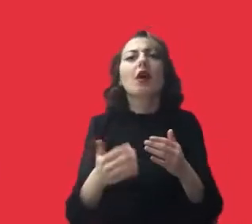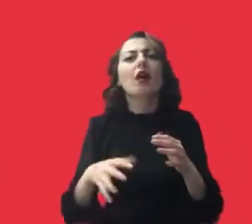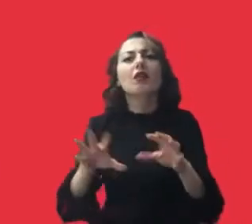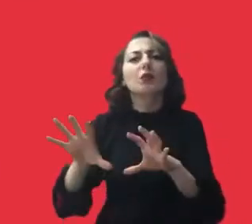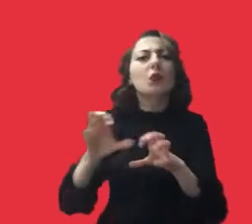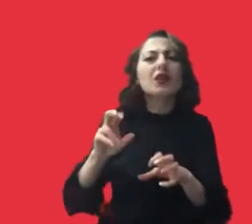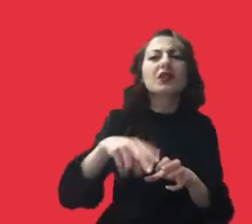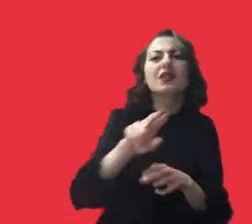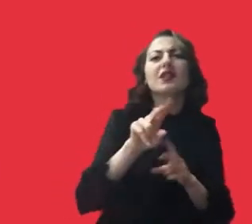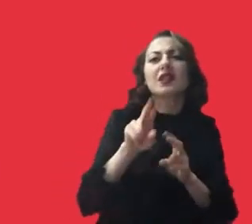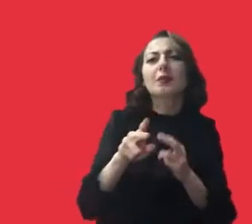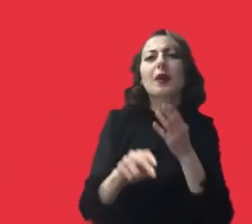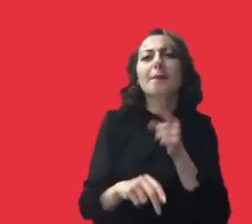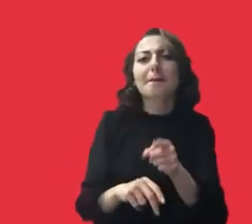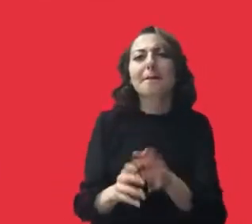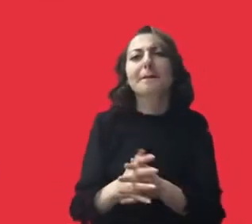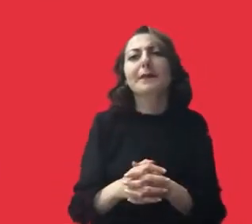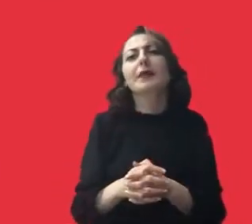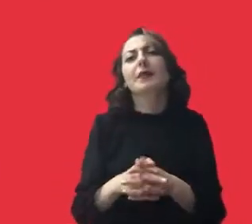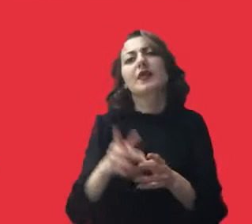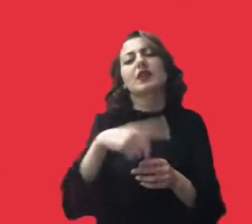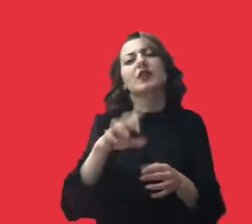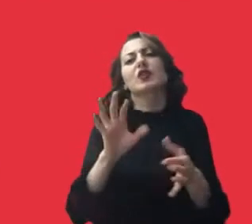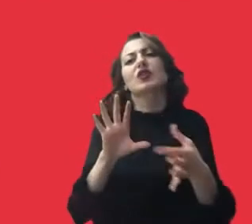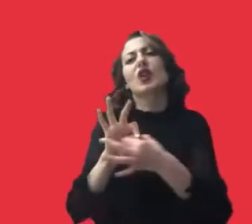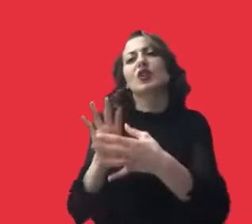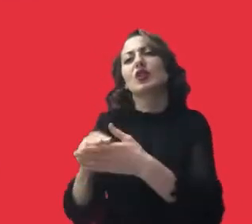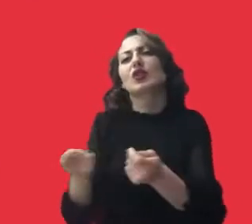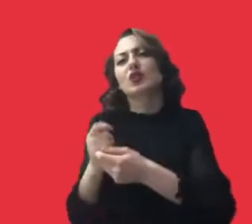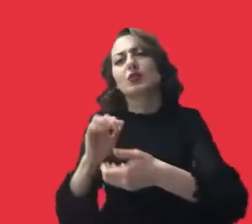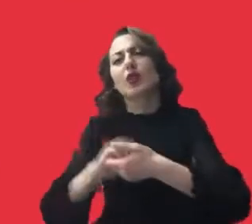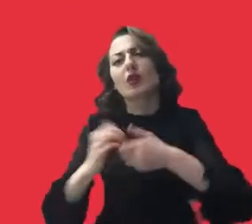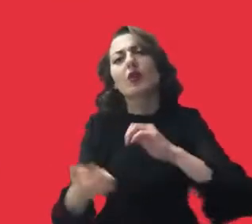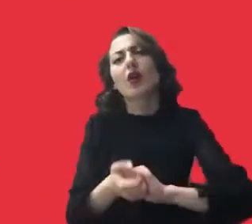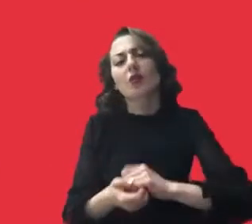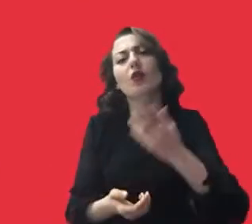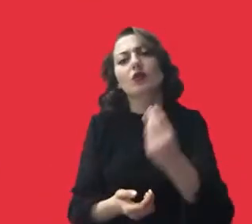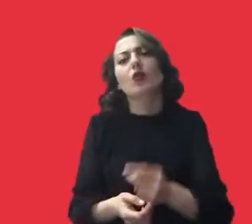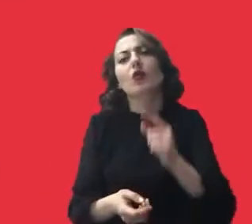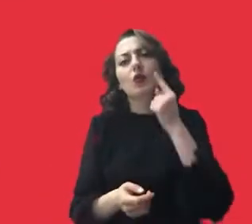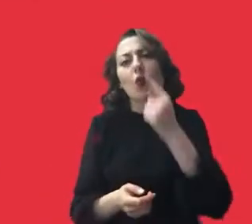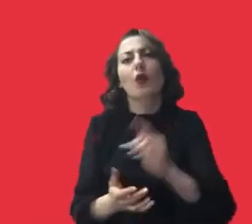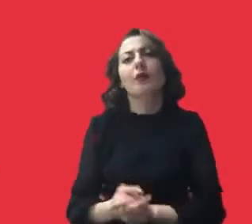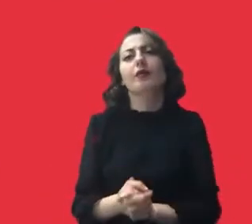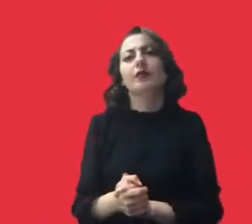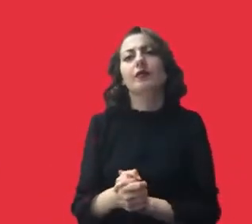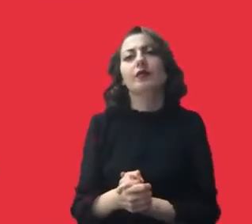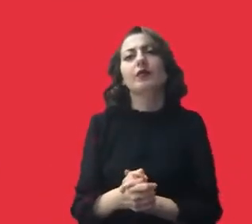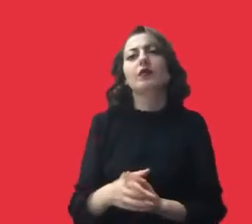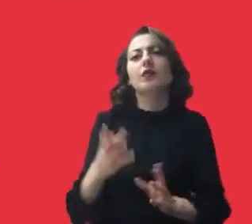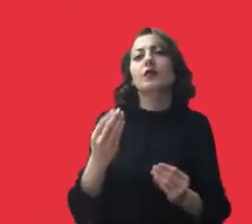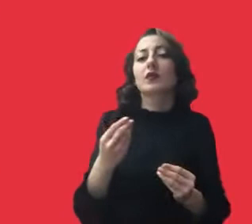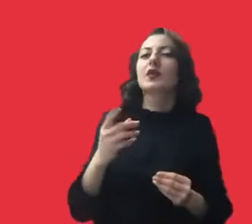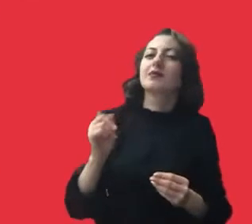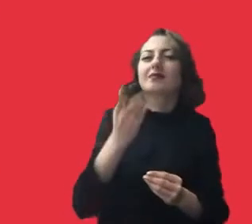human-made dediğim gibi bu disasters. işbirliği Turkey is içerisinde de affected by yine that as önemli bir well. aktör That's haline why this getiriyor. cooperation makes Daha Turkey somut an bir örnekle important aslında actor.